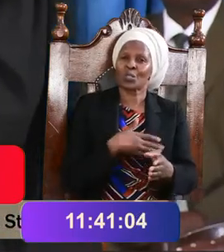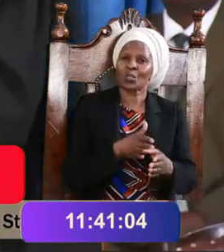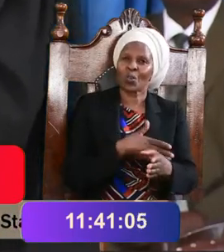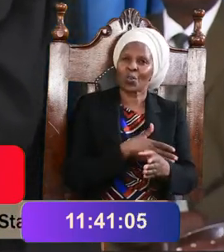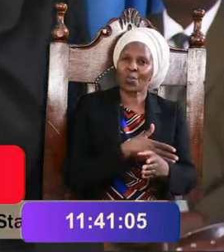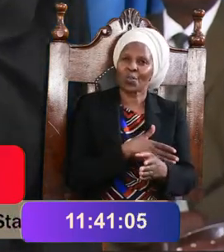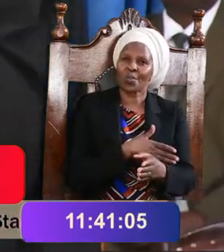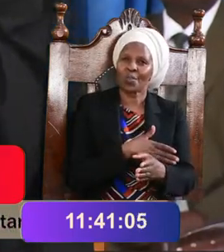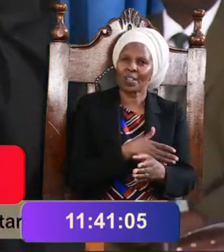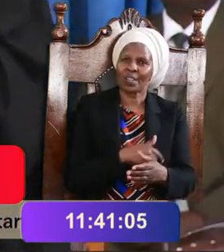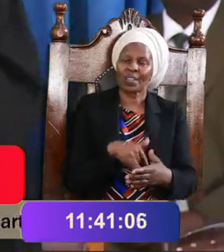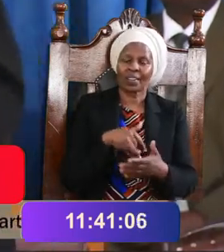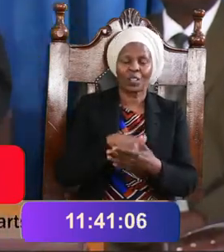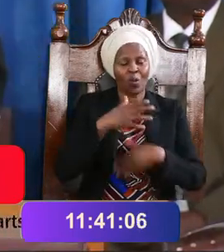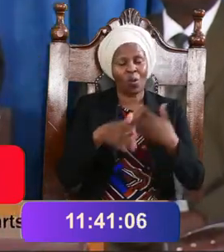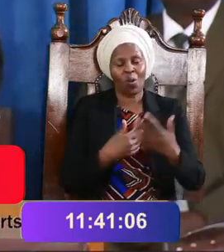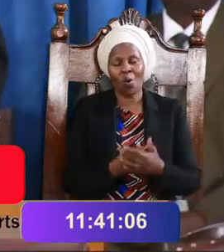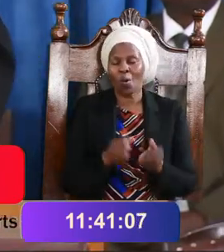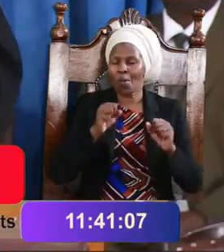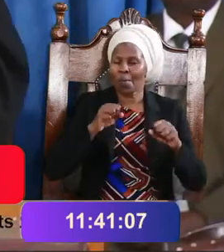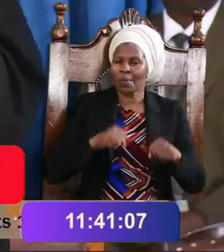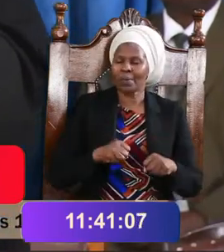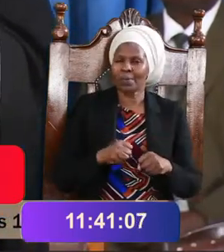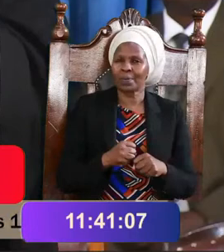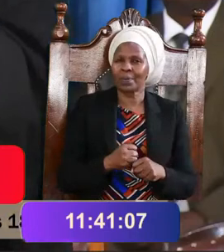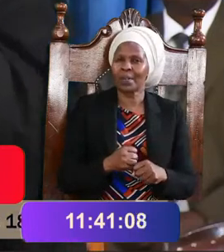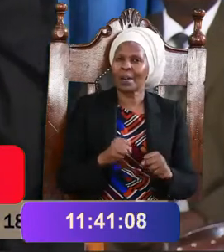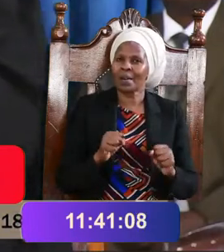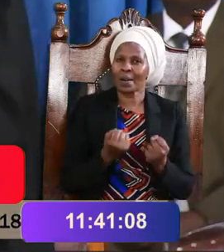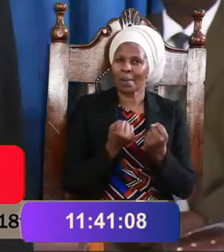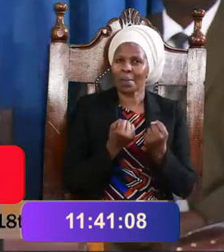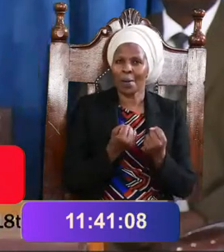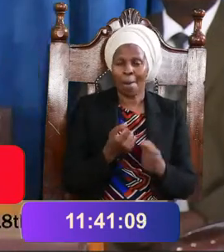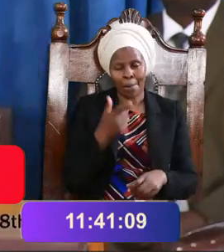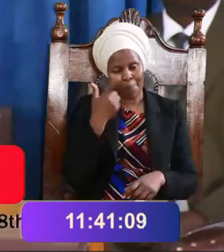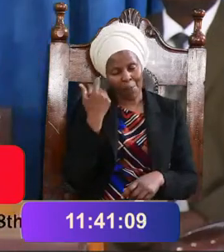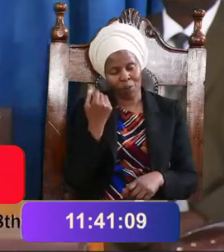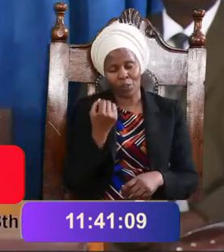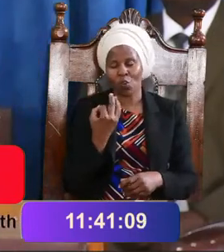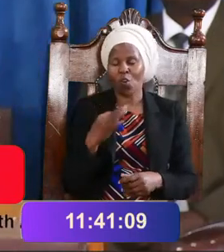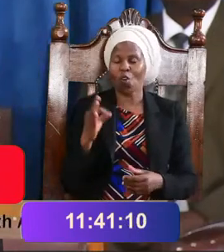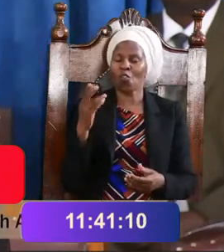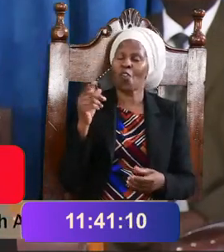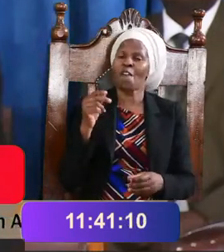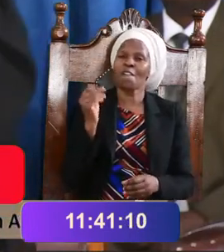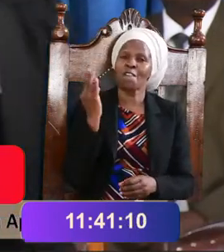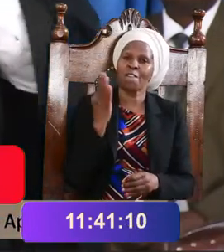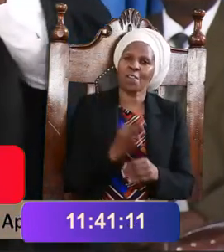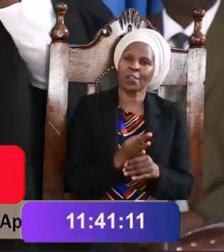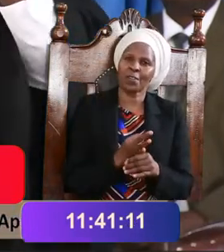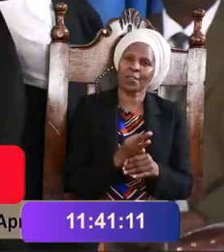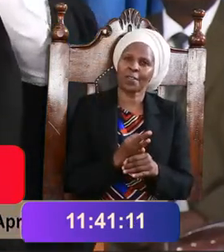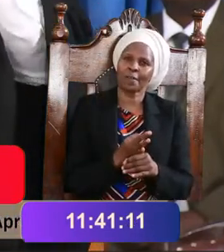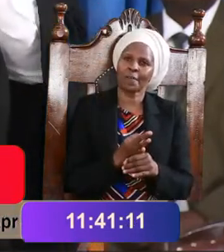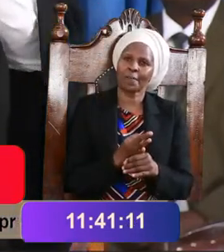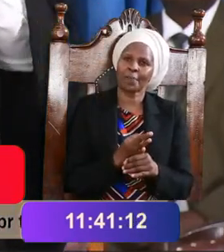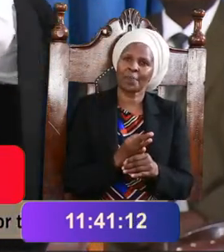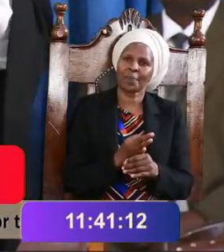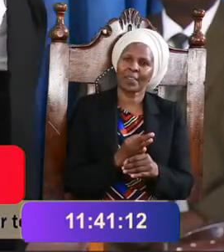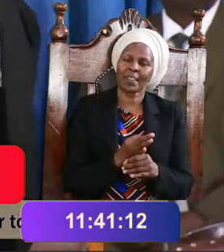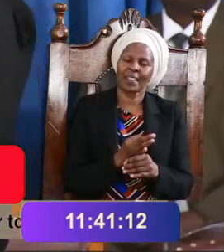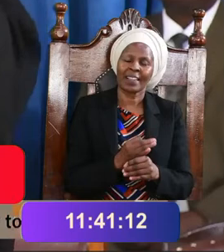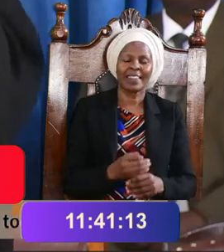kanisani, yote yawezekana kwa imani, yote yawezekana kwa imani. Sasa na